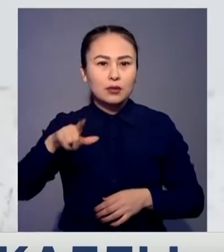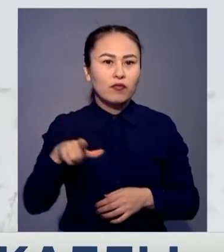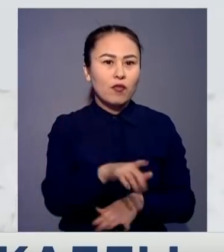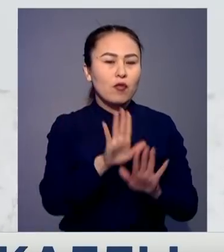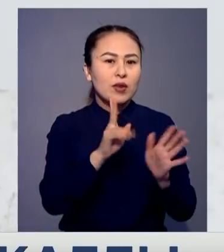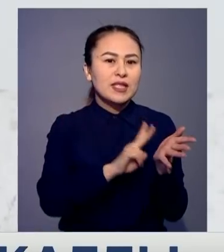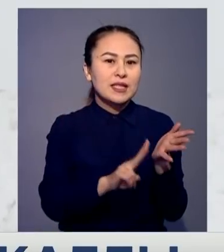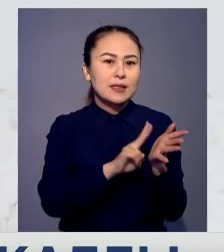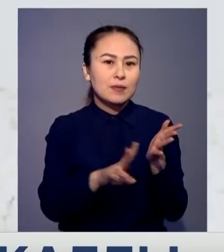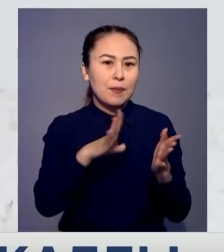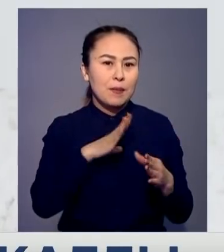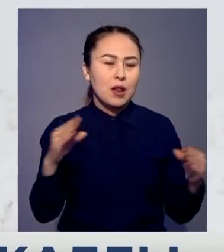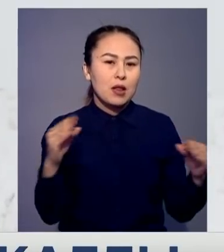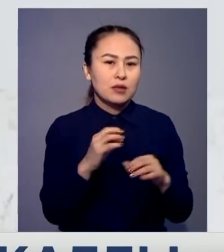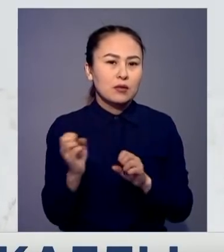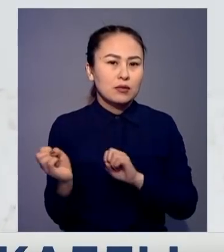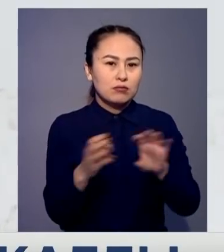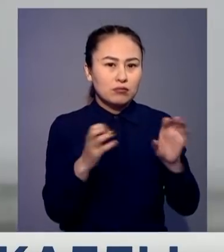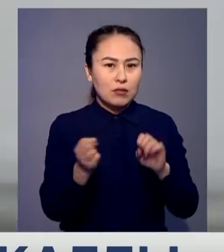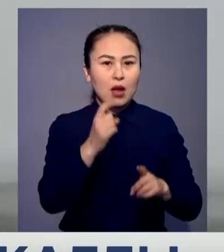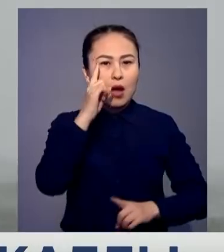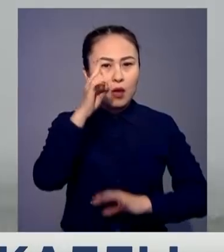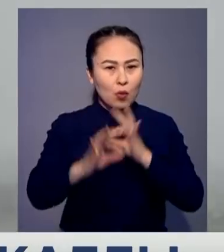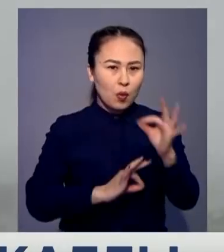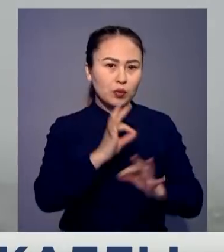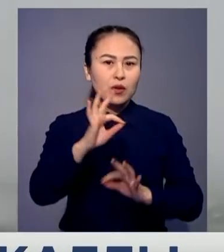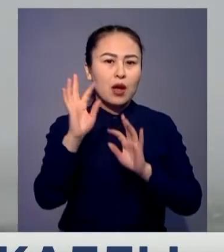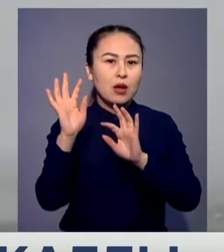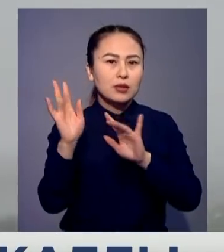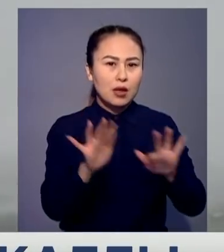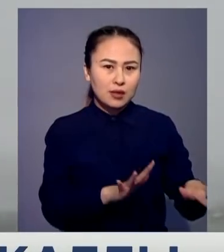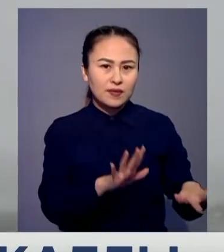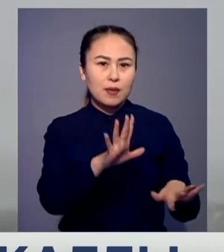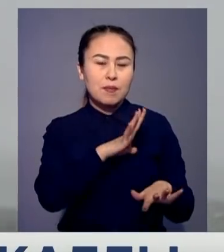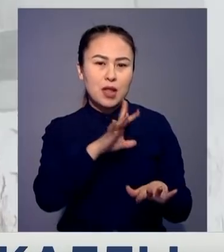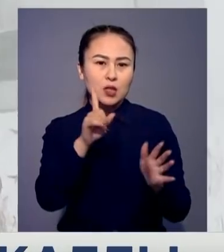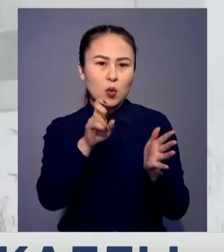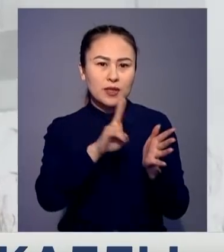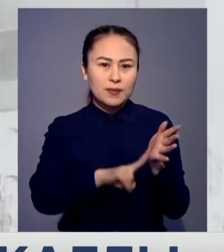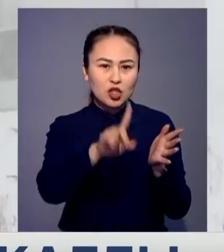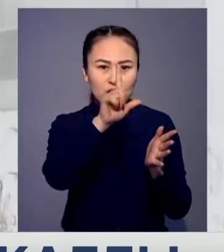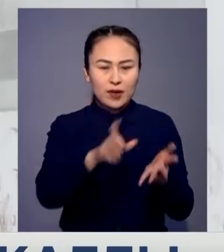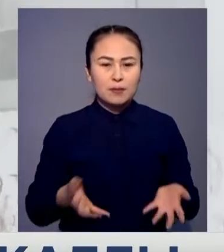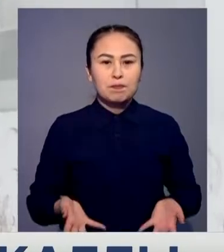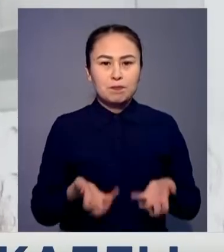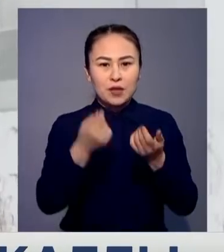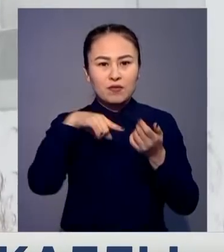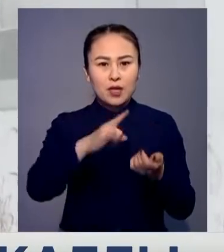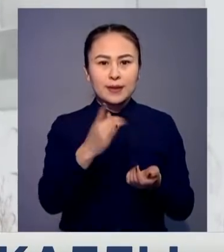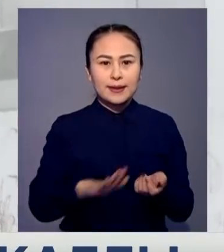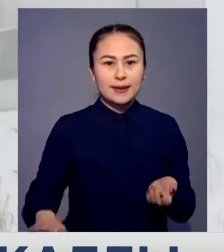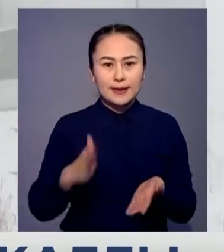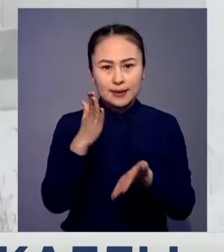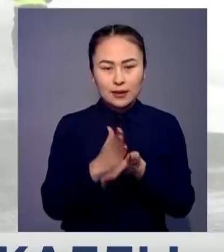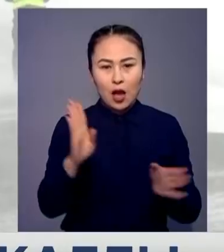жолынан 70 көлік шығарылды. Жалпы, өткен тәулік ішінде қар басқан күре жолдардан 170 адам құтқарылған, арасында балалар